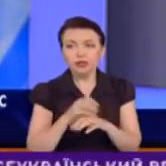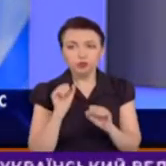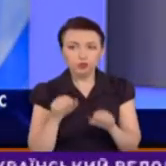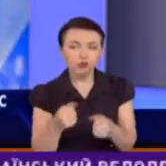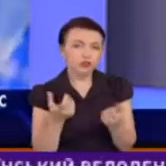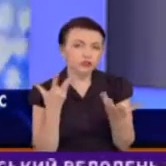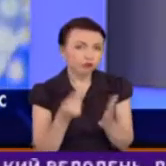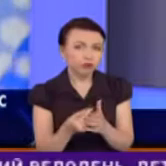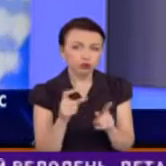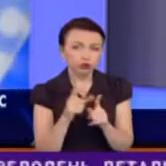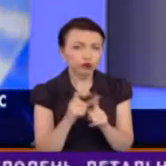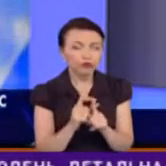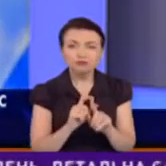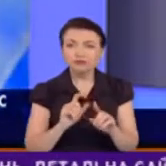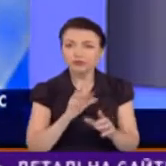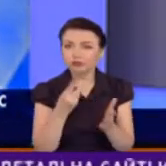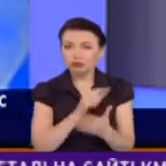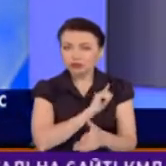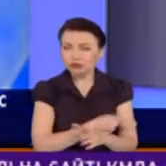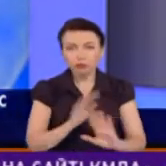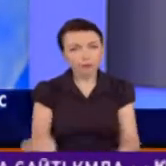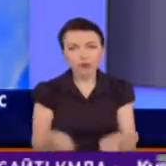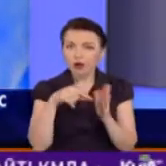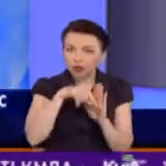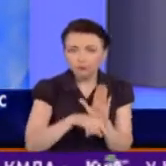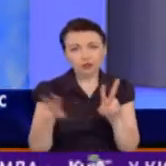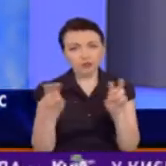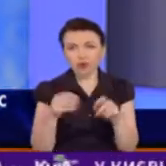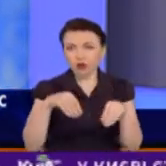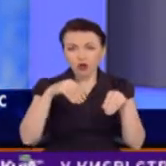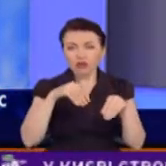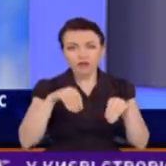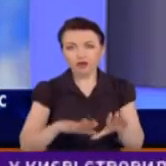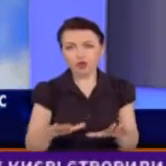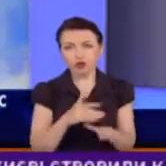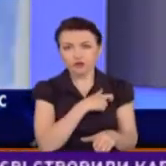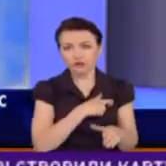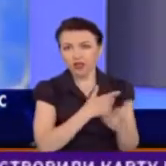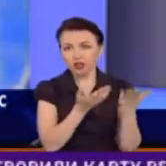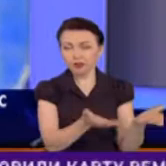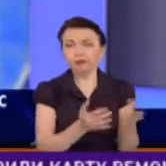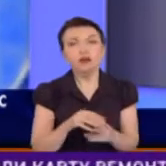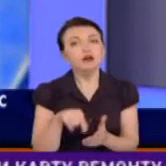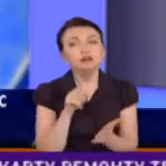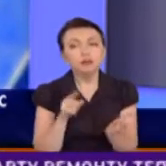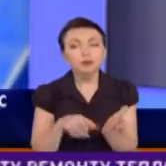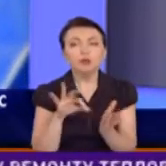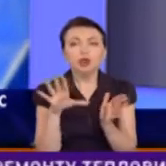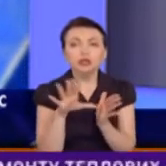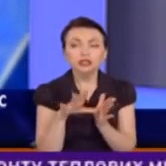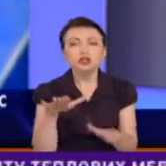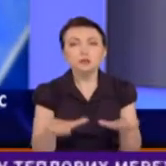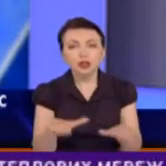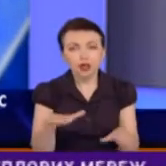своїми словами підняти глибинні теми, які не вирішує влада сьогодні. Що ви запитали? Ви запитали про енергетичний